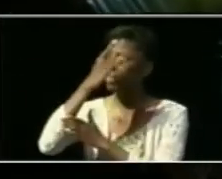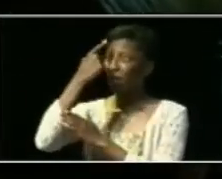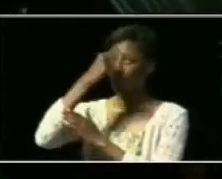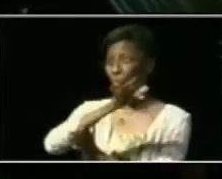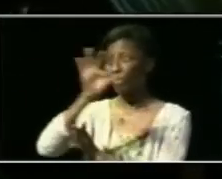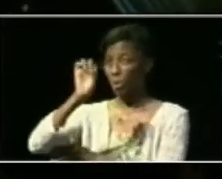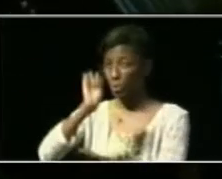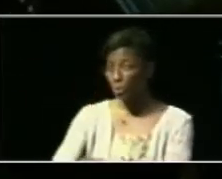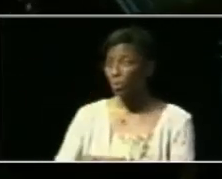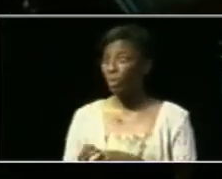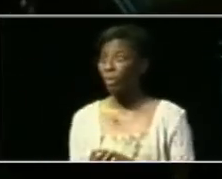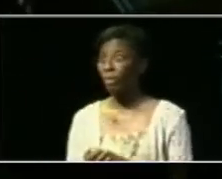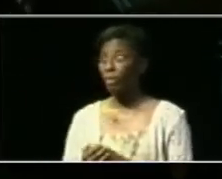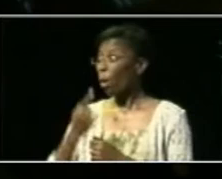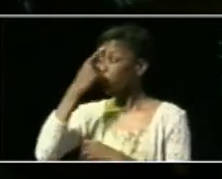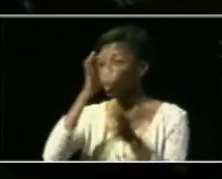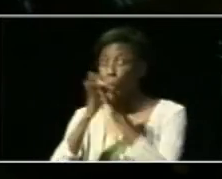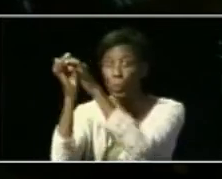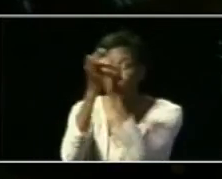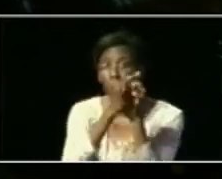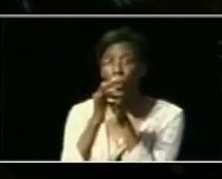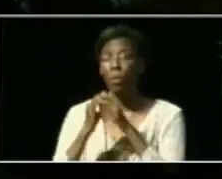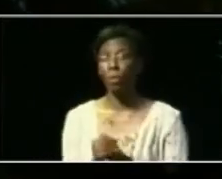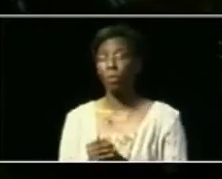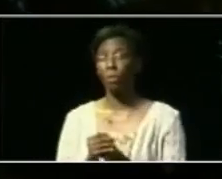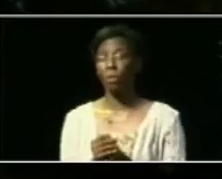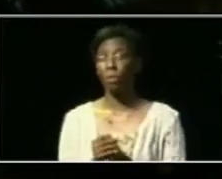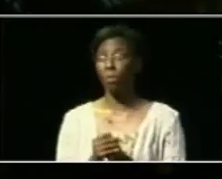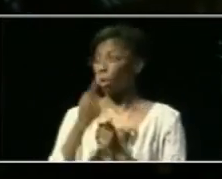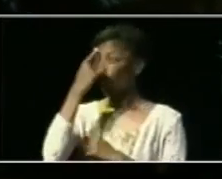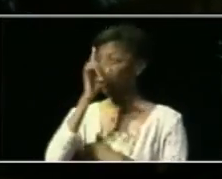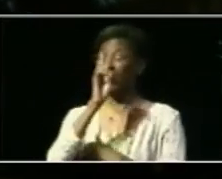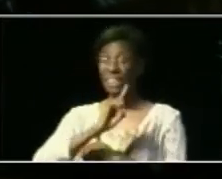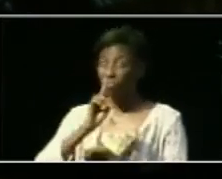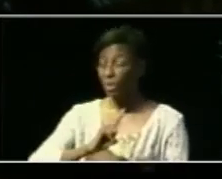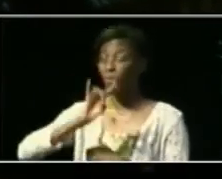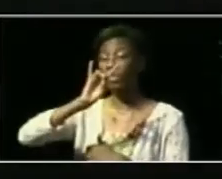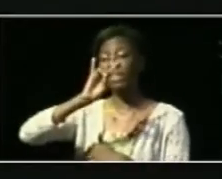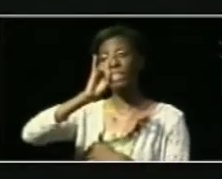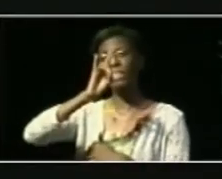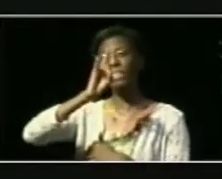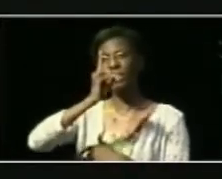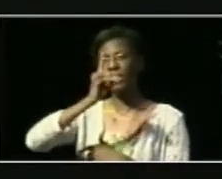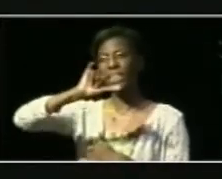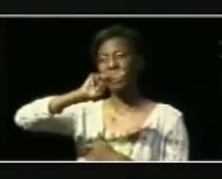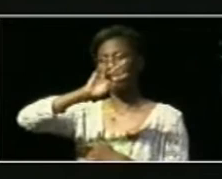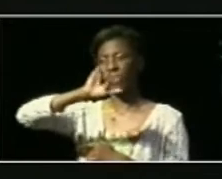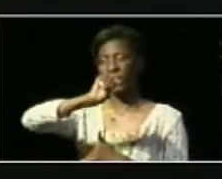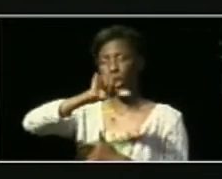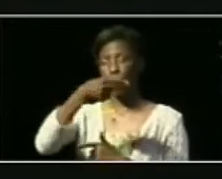France Sud. For this union. Pour cette union. For this division. Pour cette division. For the